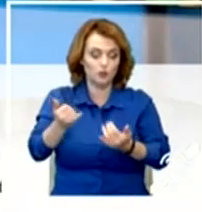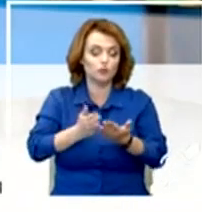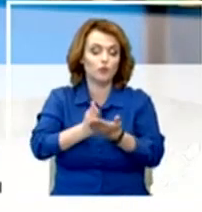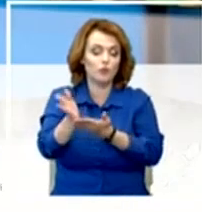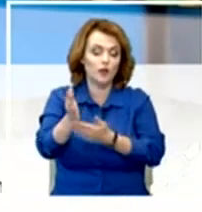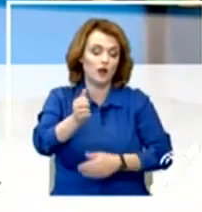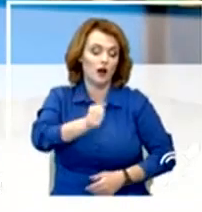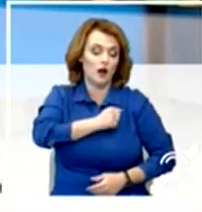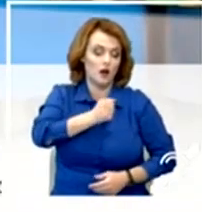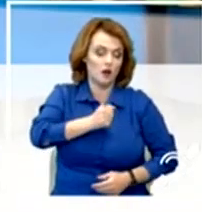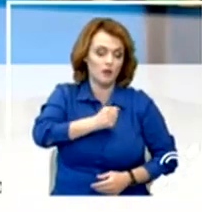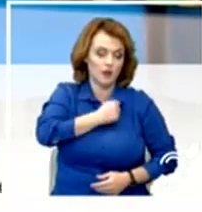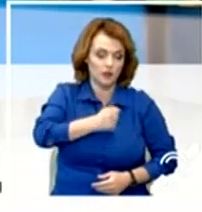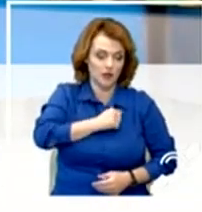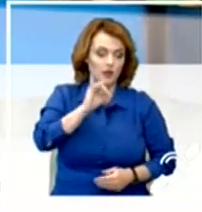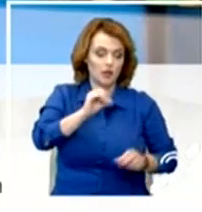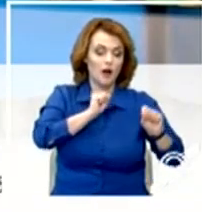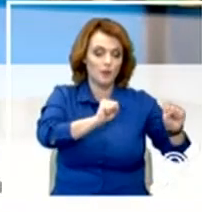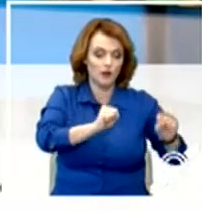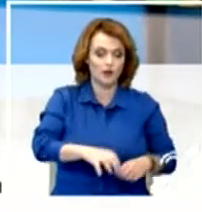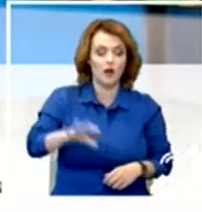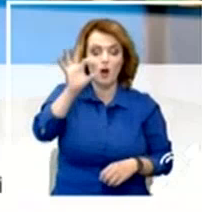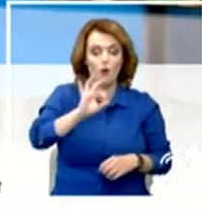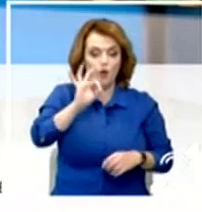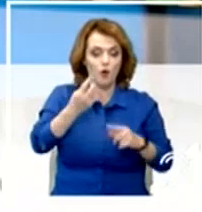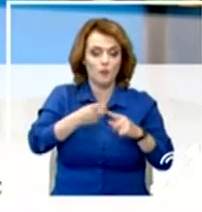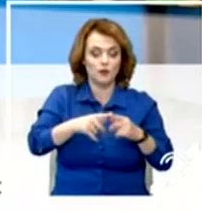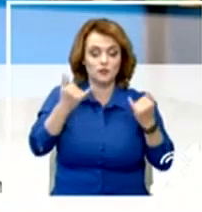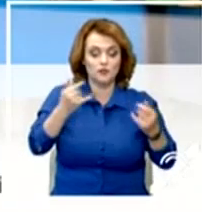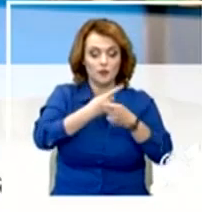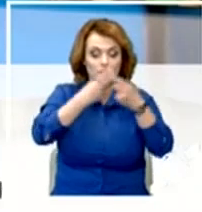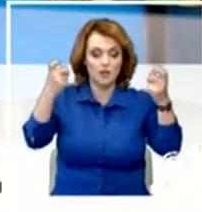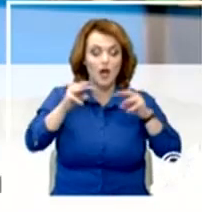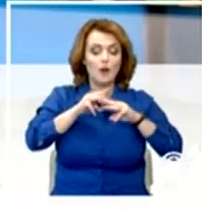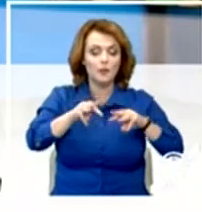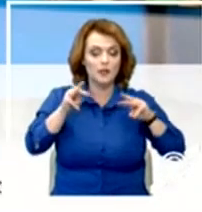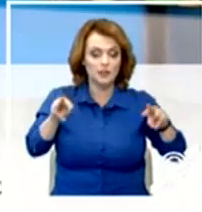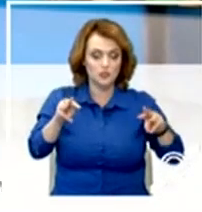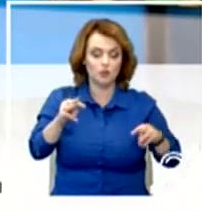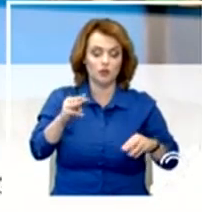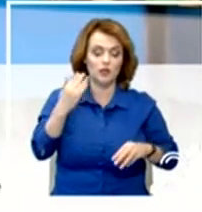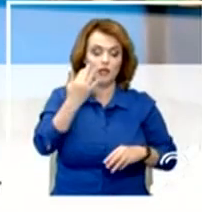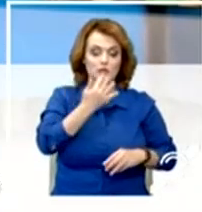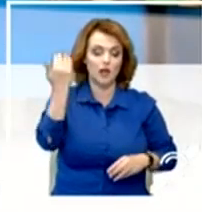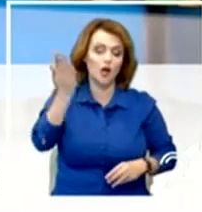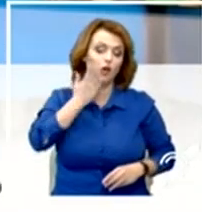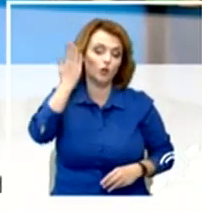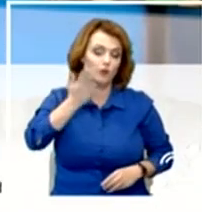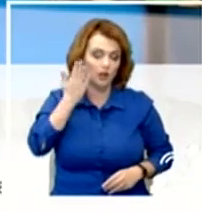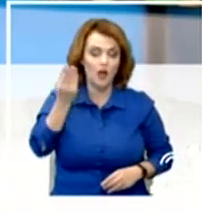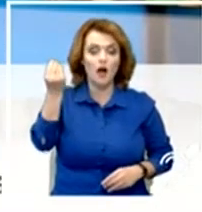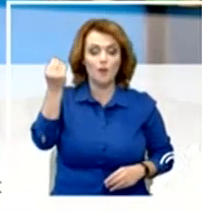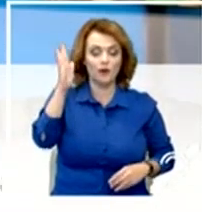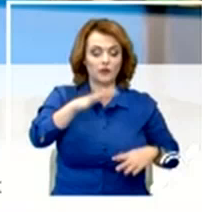și capacității de apărare. Anunțul a fost făcut astăzi de Ministerul de Externe al României, potrivit căruia contribuția se va face